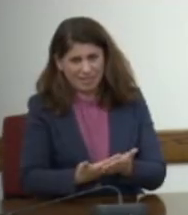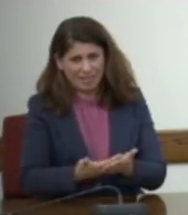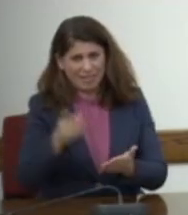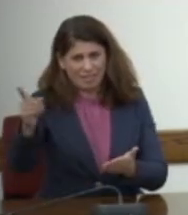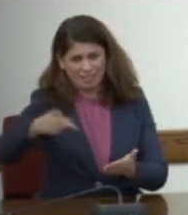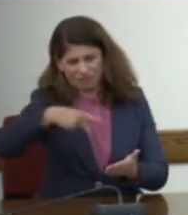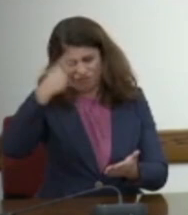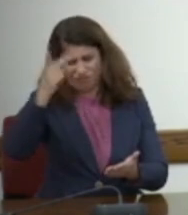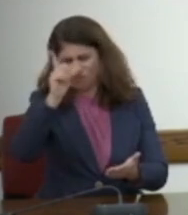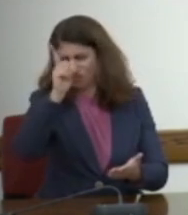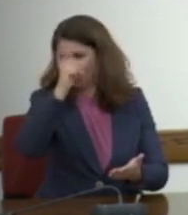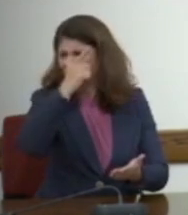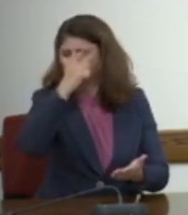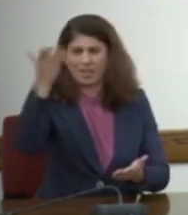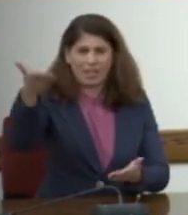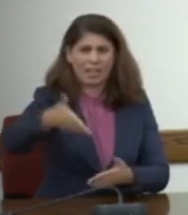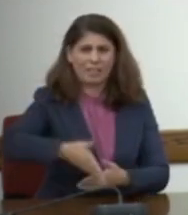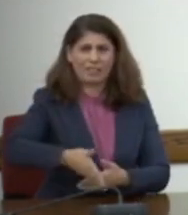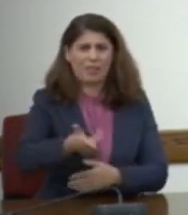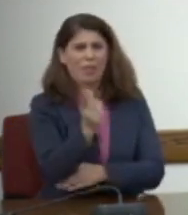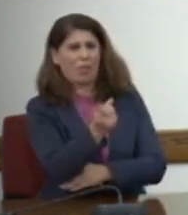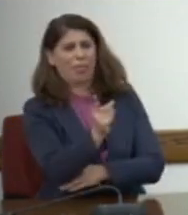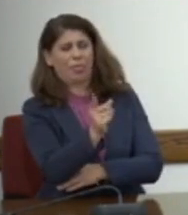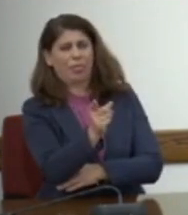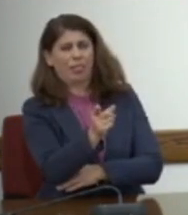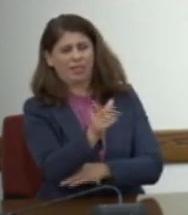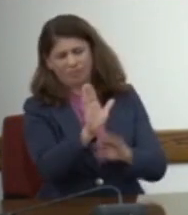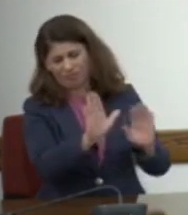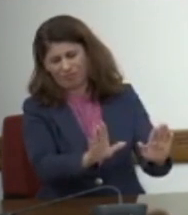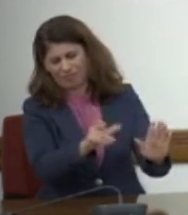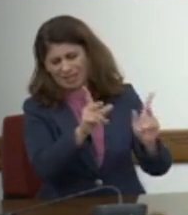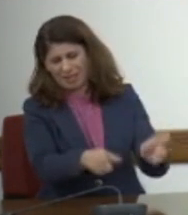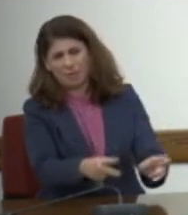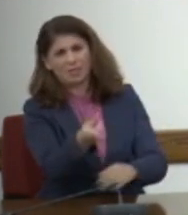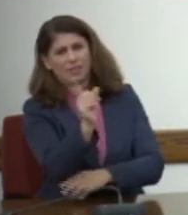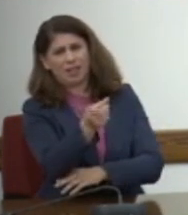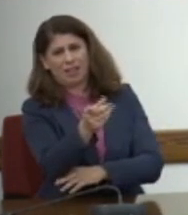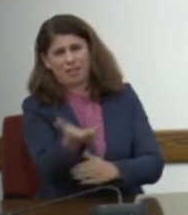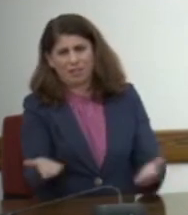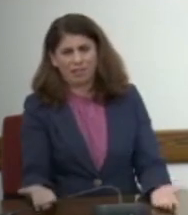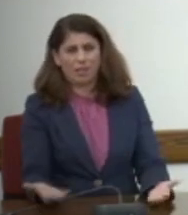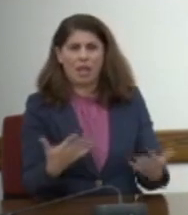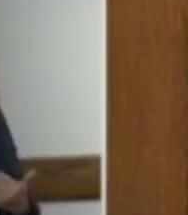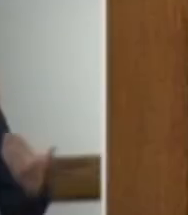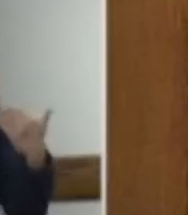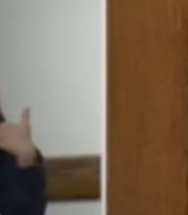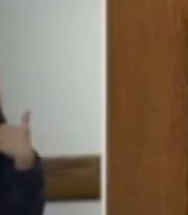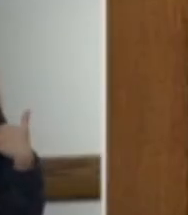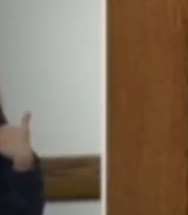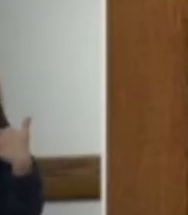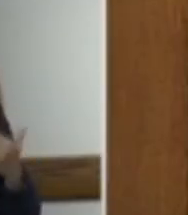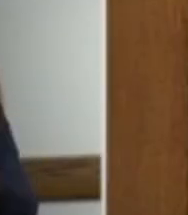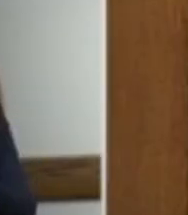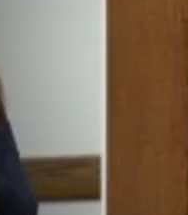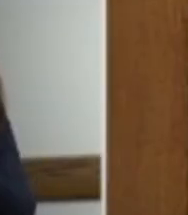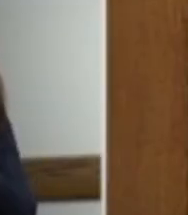αλαζόνας. Έρχεστε εδώ και μας κουνάτε το δάχτυλο. Σταματήστε επιτέλους να κουνάτε το δάχτυλο. Έχετε ευθύνη, έχετε 15.000 νεκρούς στην